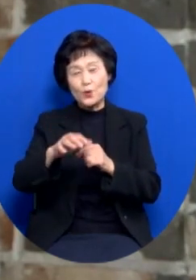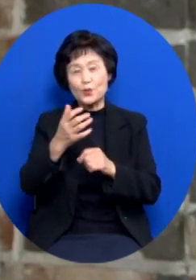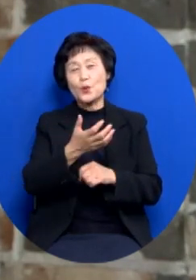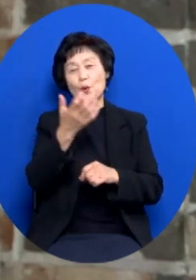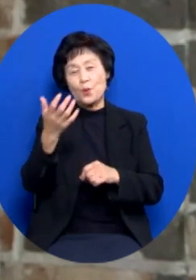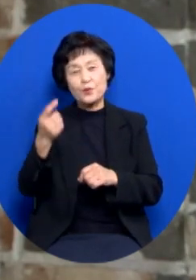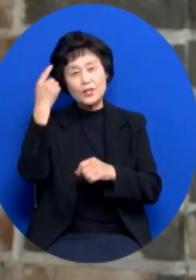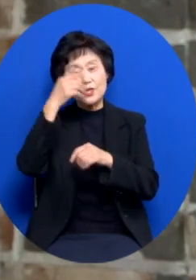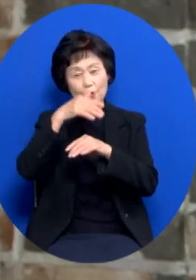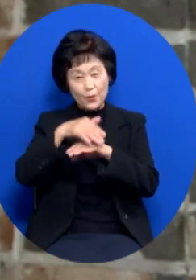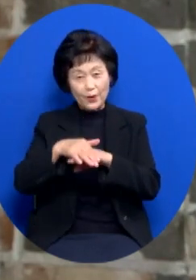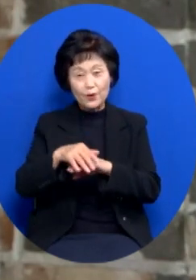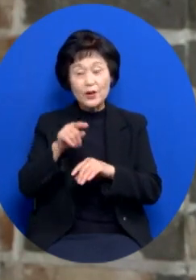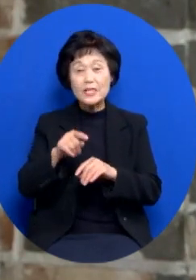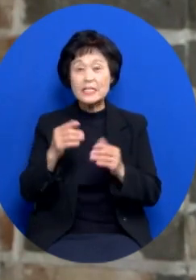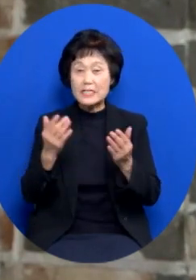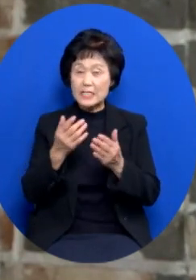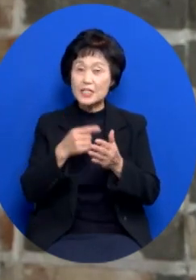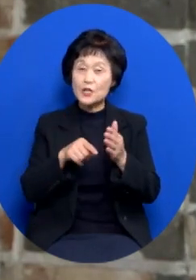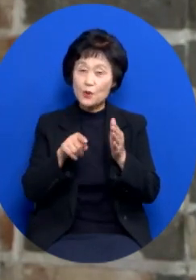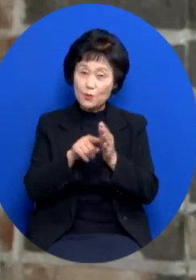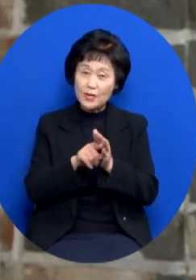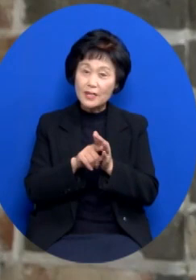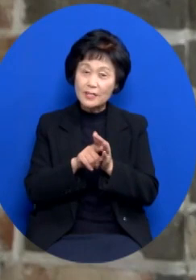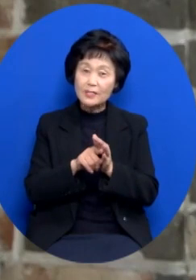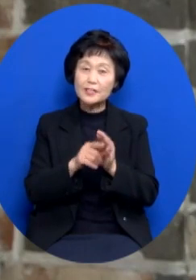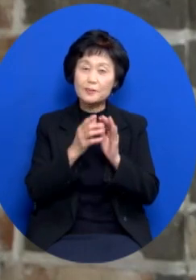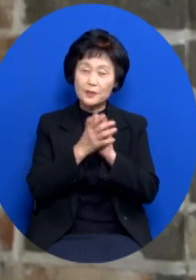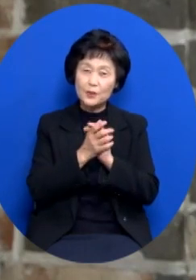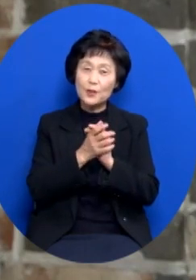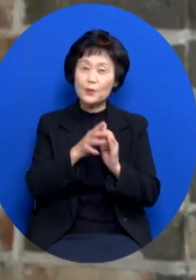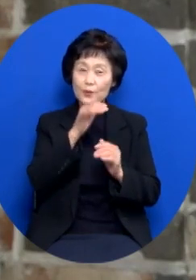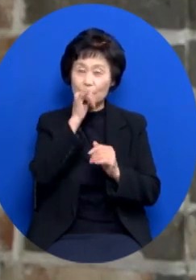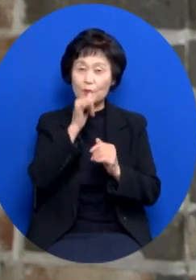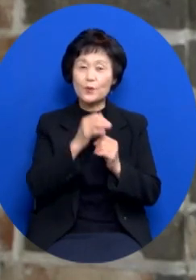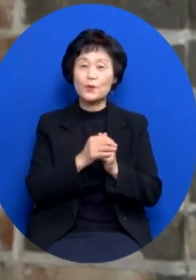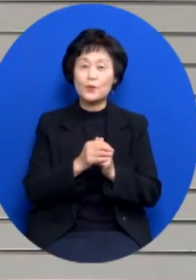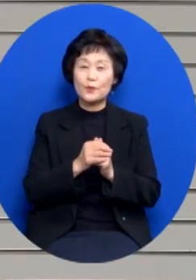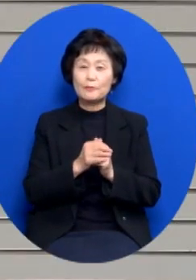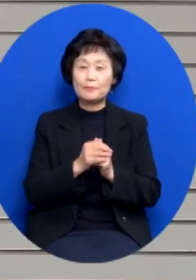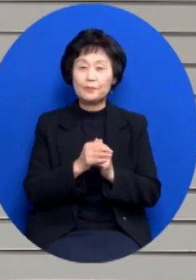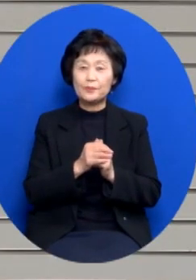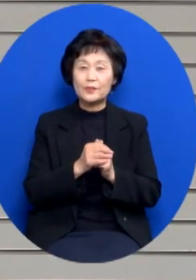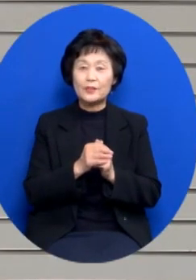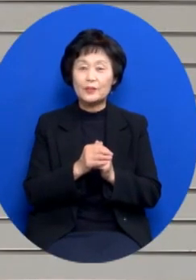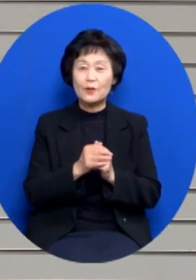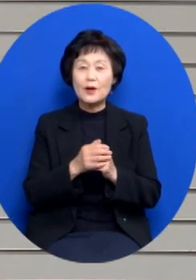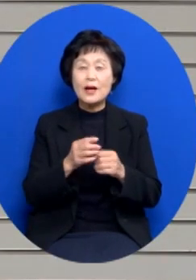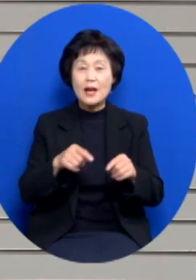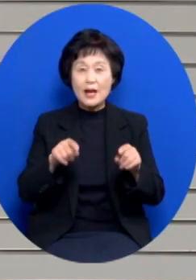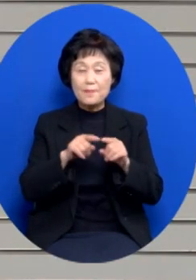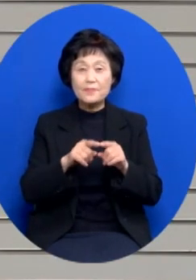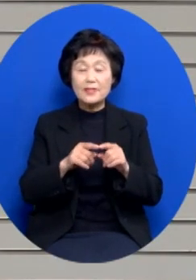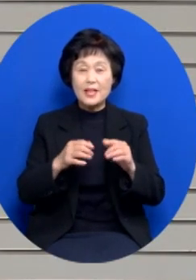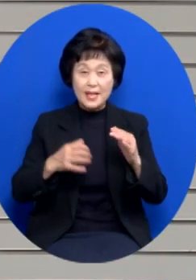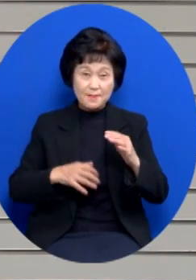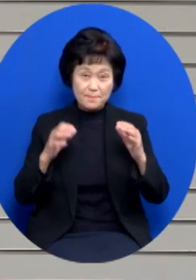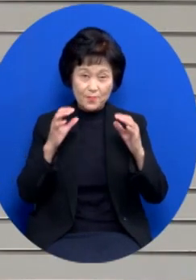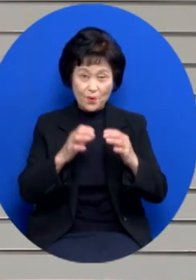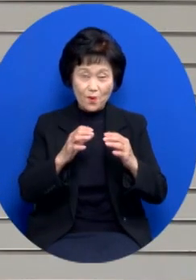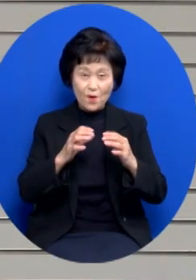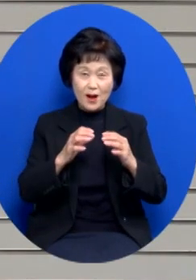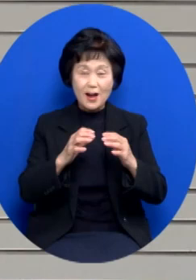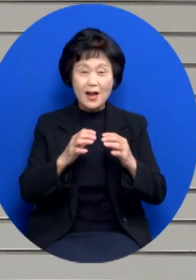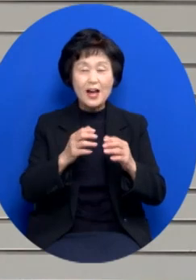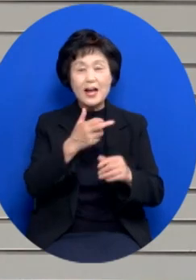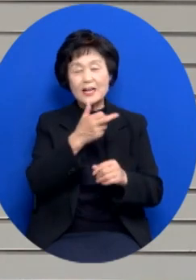이제 우리 응급재단 저희는 한 천억 정도 규모의 자산을 가진 재단인데 응급재단과 같이 협력해서 어떻게 좀 큰